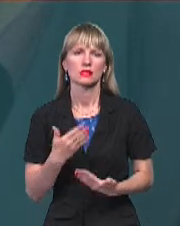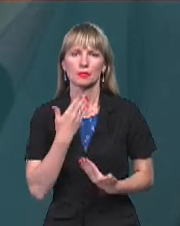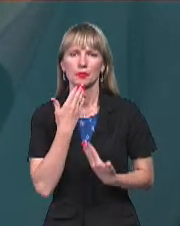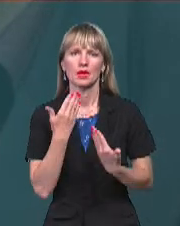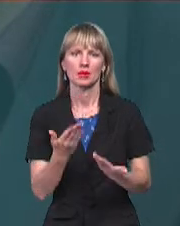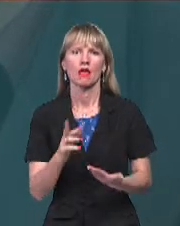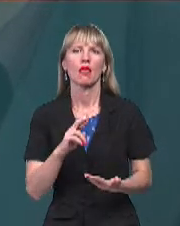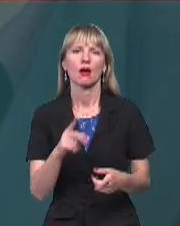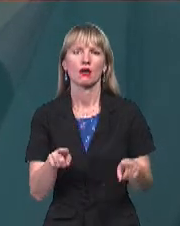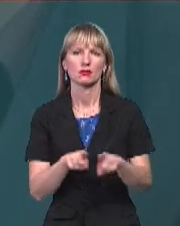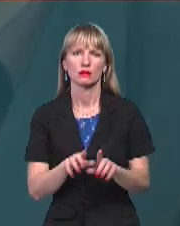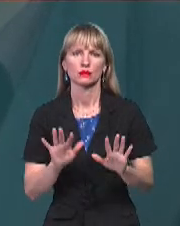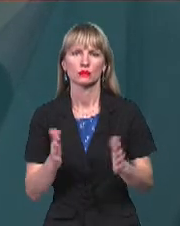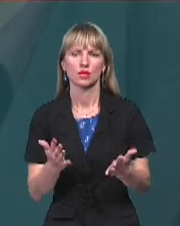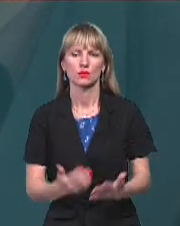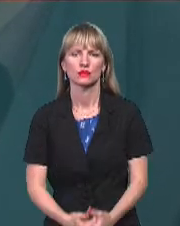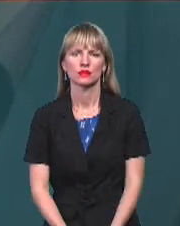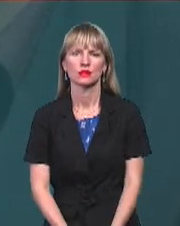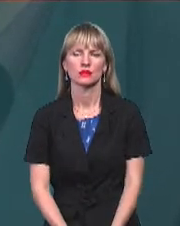спитати, як так сталося.